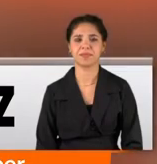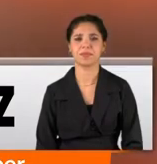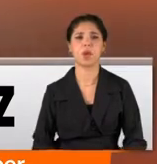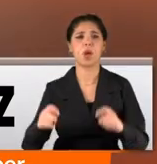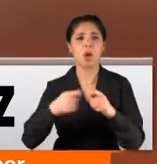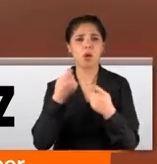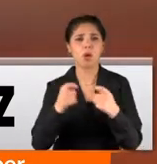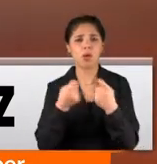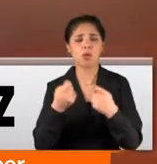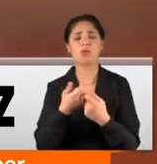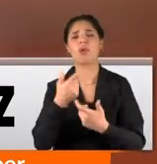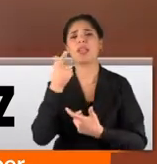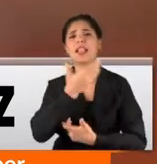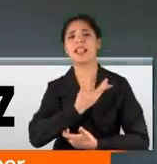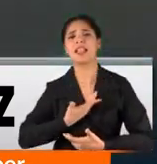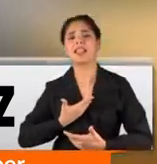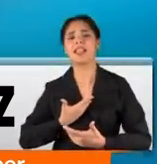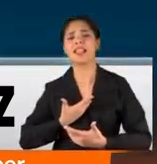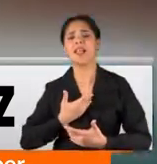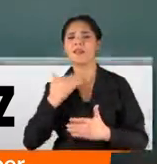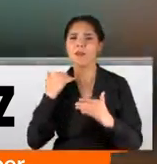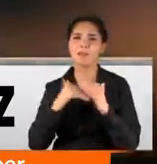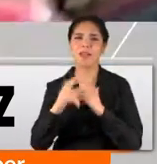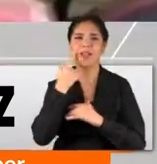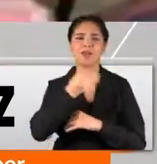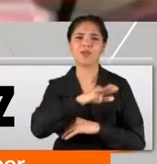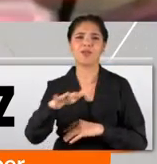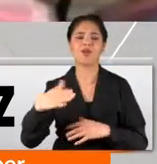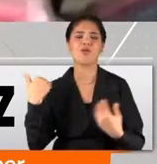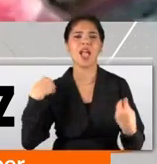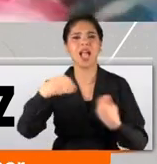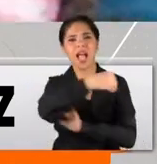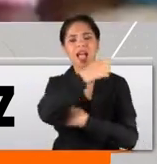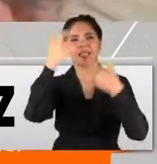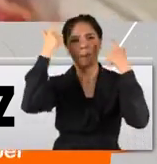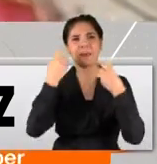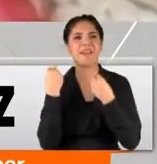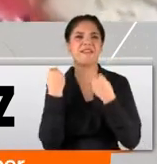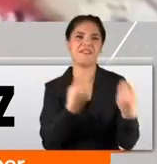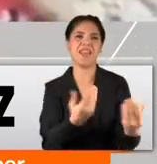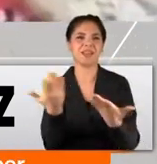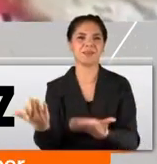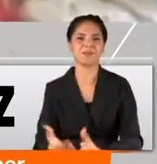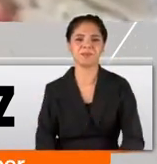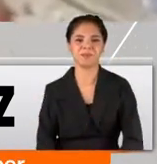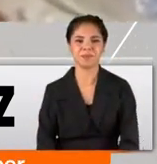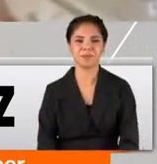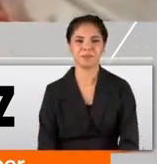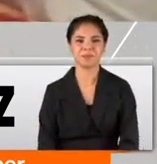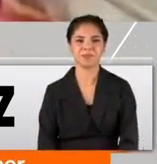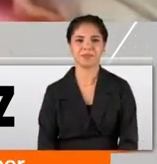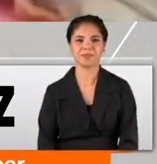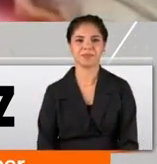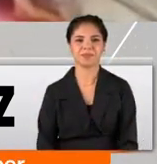Elleriyle ördü, sevgi dolu mesajları eşliğinde çocuklara yolladı. Sevgili çocuklarım, okşayamadım